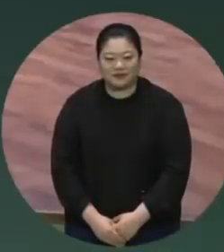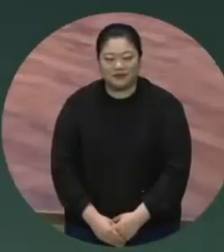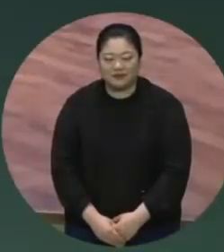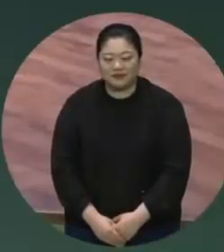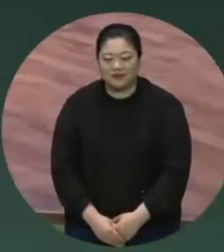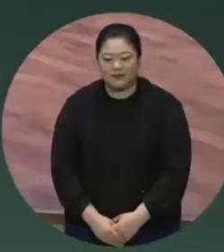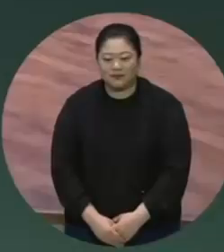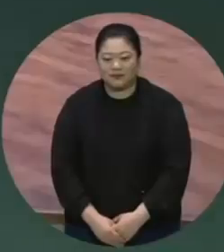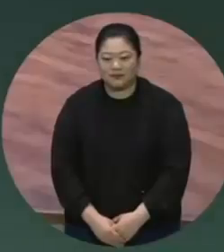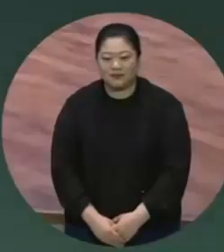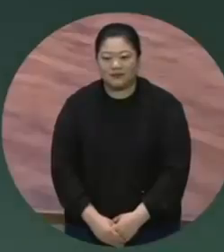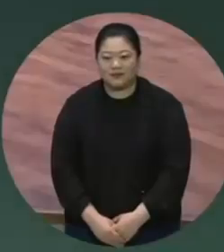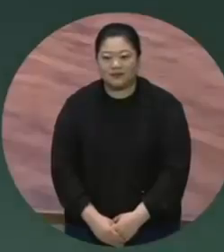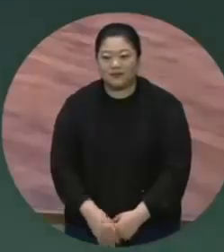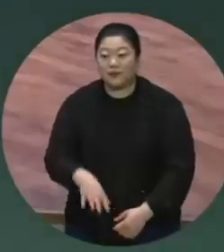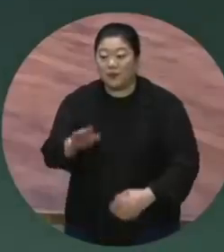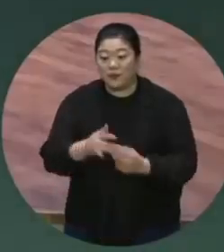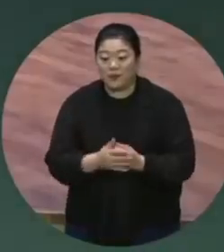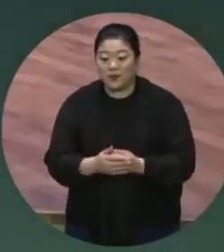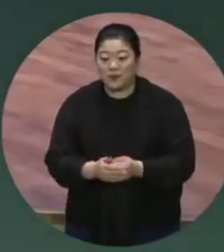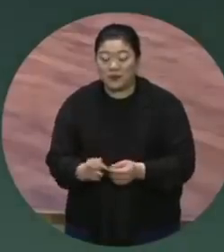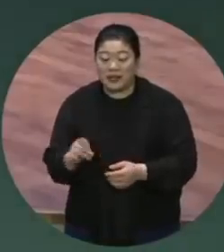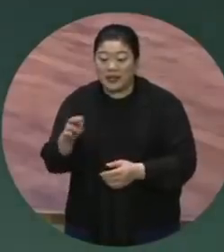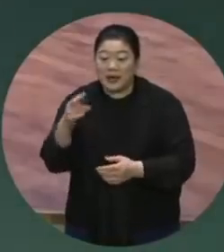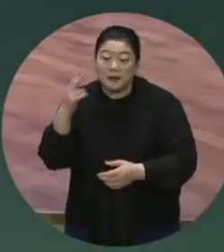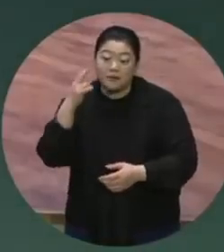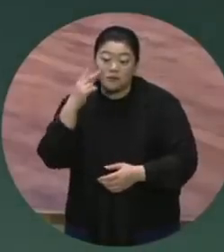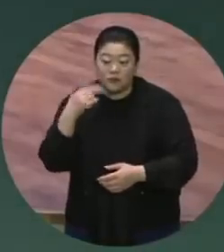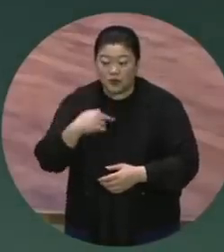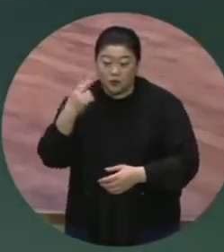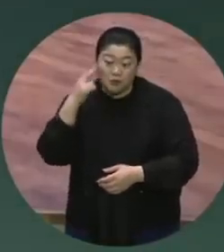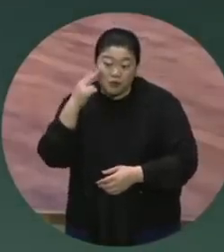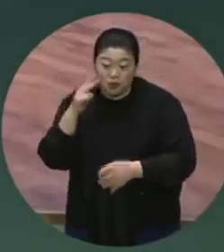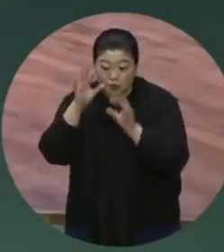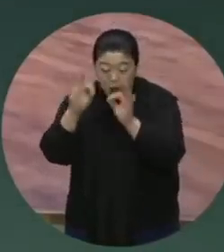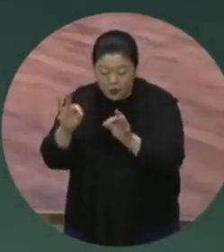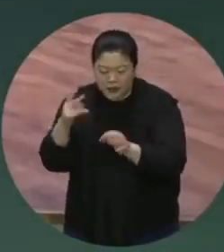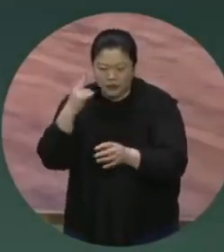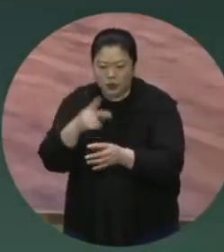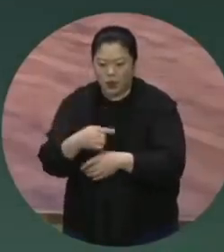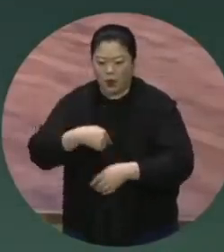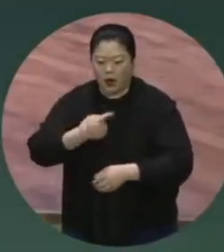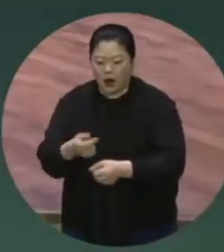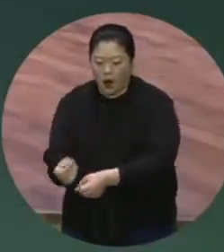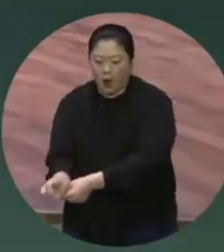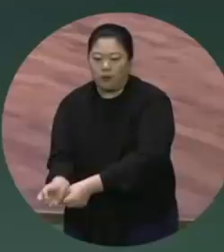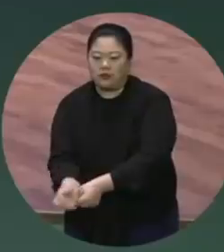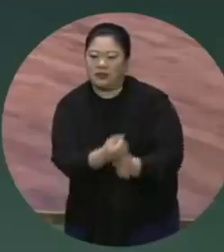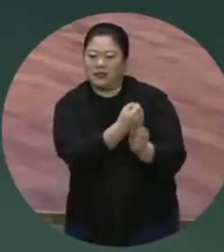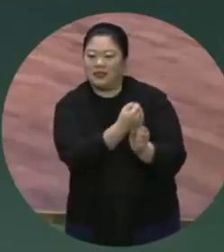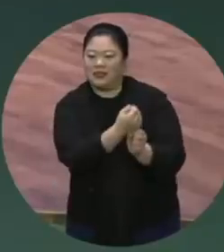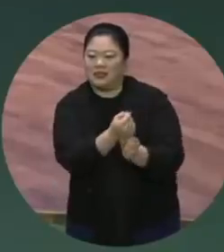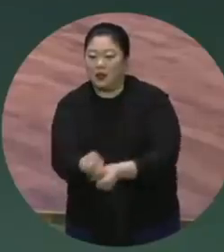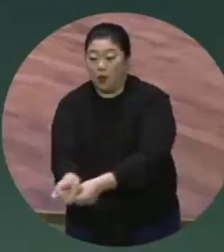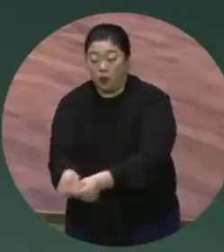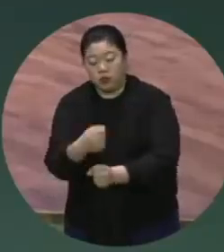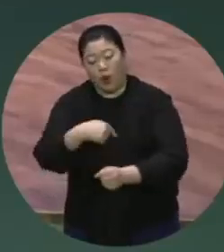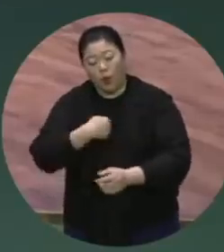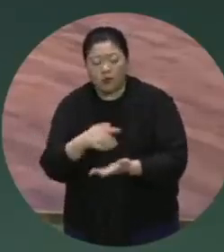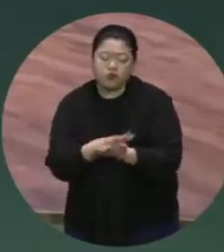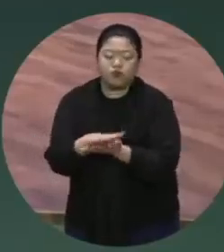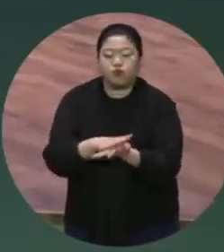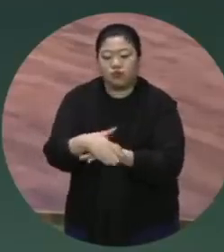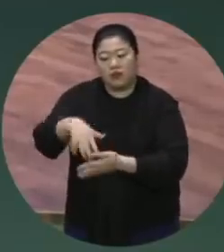미국에서는 이렇게 혼자 이렇게 골프를 칠 수가 있어요. 혼자서 은퇴한 어느 장로님이